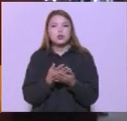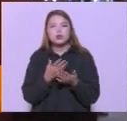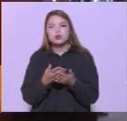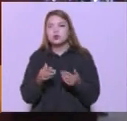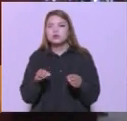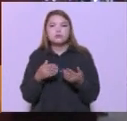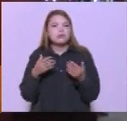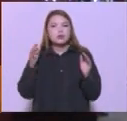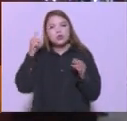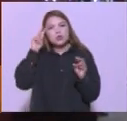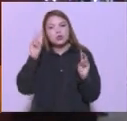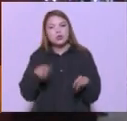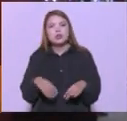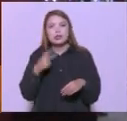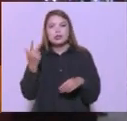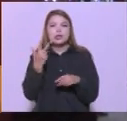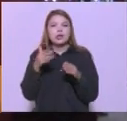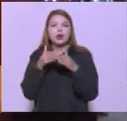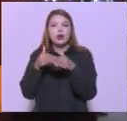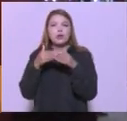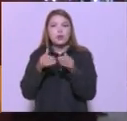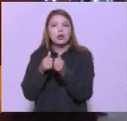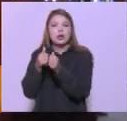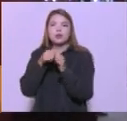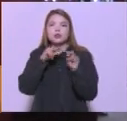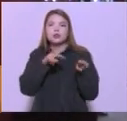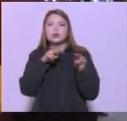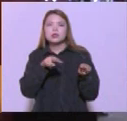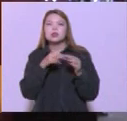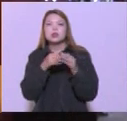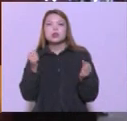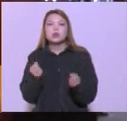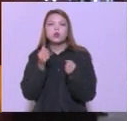сказать, потому что у нас будет 3 корабля наших сопровождающих. Они будут за нами